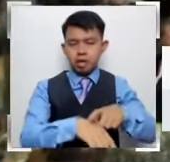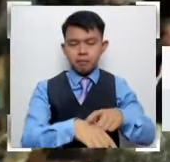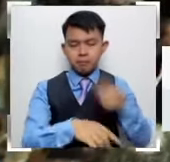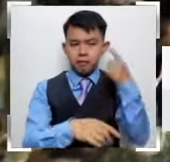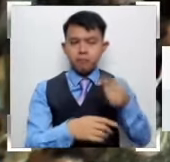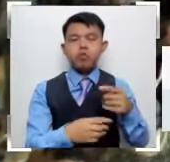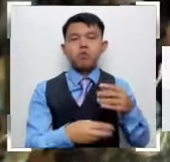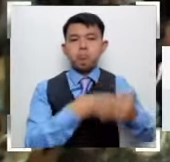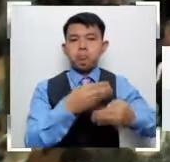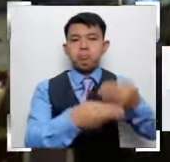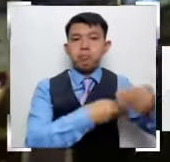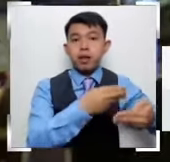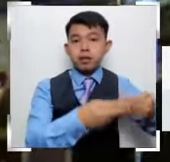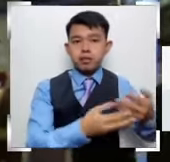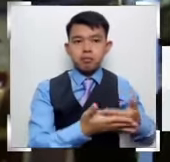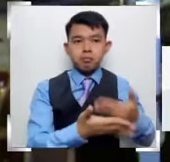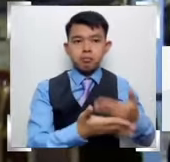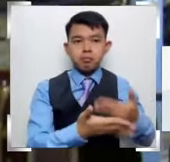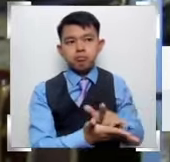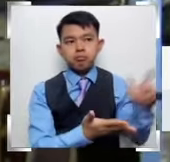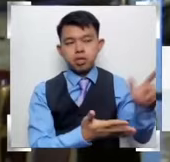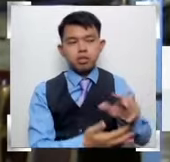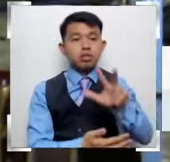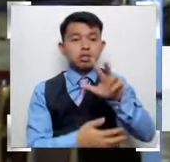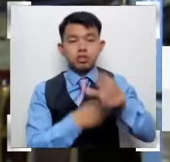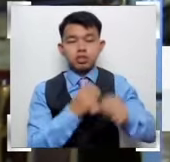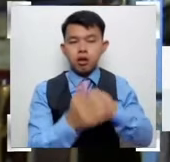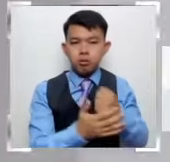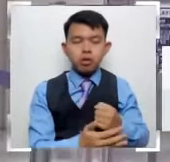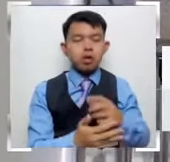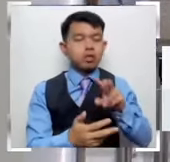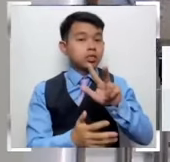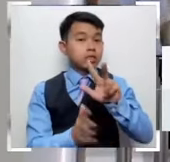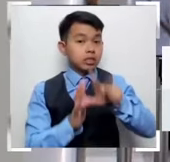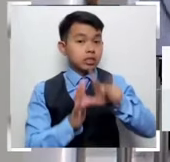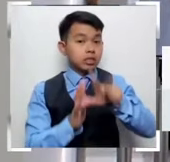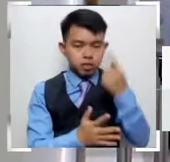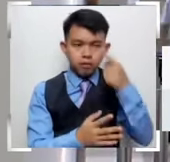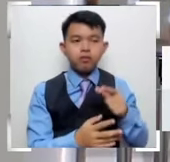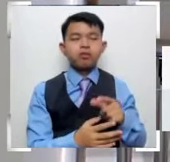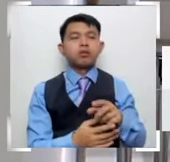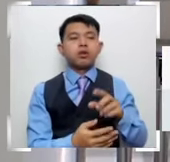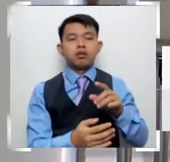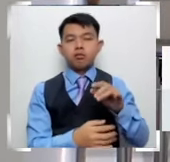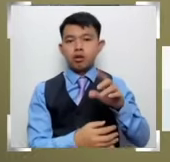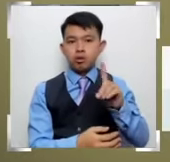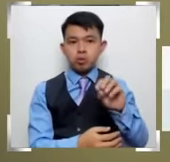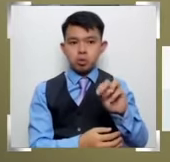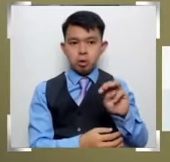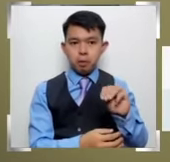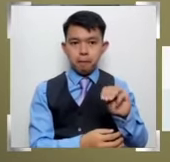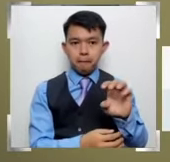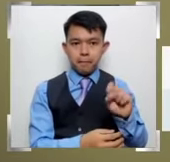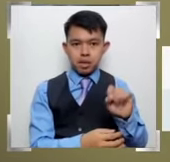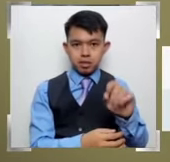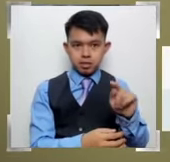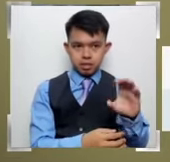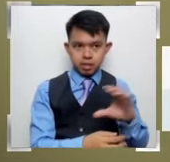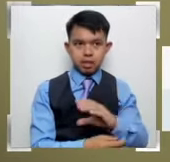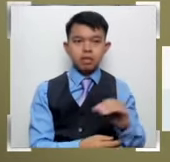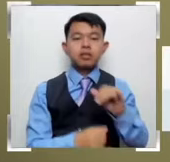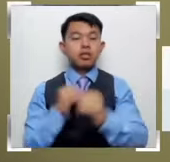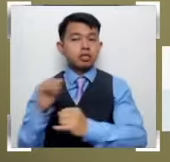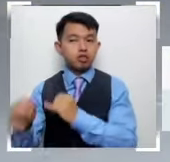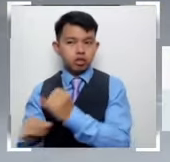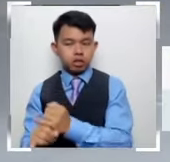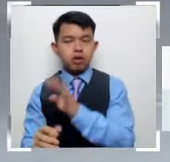3 oras para sa domestic flights at 4 oras sa international flights. Kaugnay sa mga biyahe abroad, nakatakda ng itigil ng Bureau